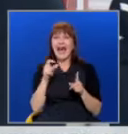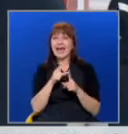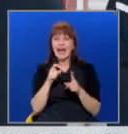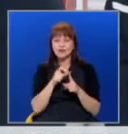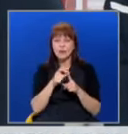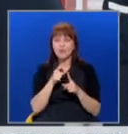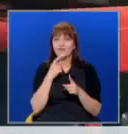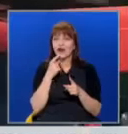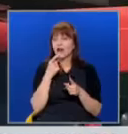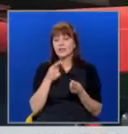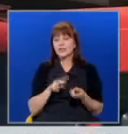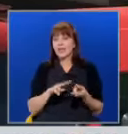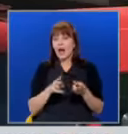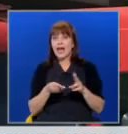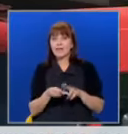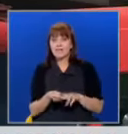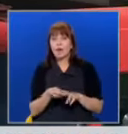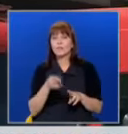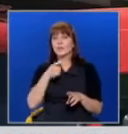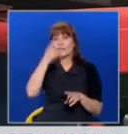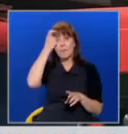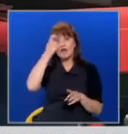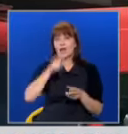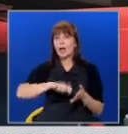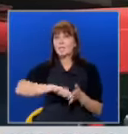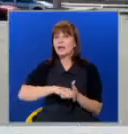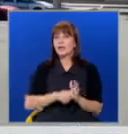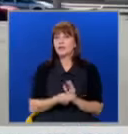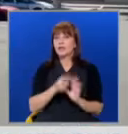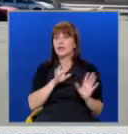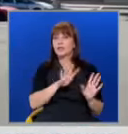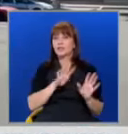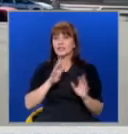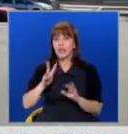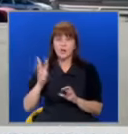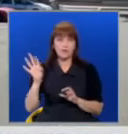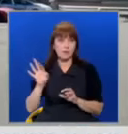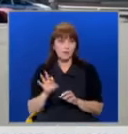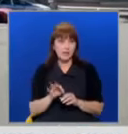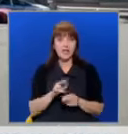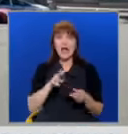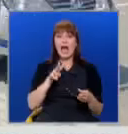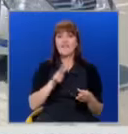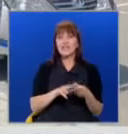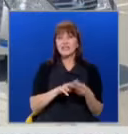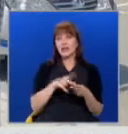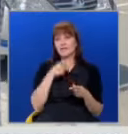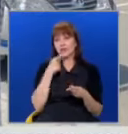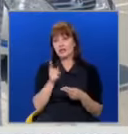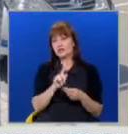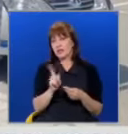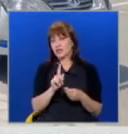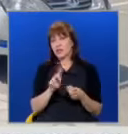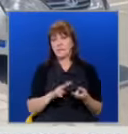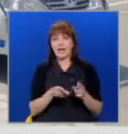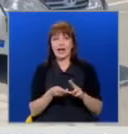е приключила на 98%. Днес се оказва, че според господин Василев отново не сме реформирана система. И от